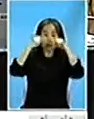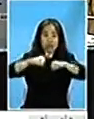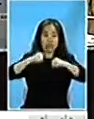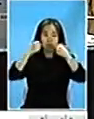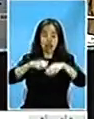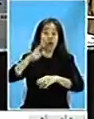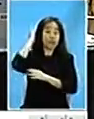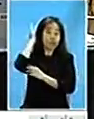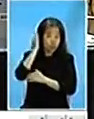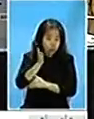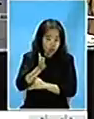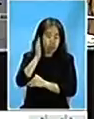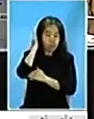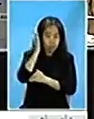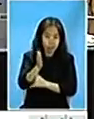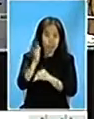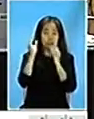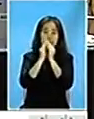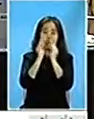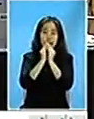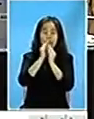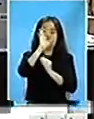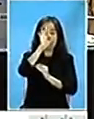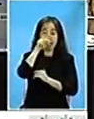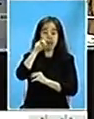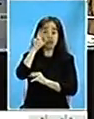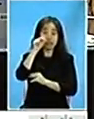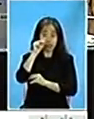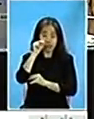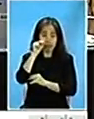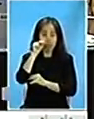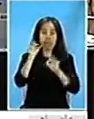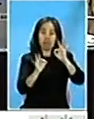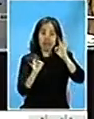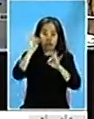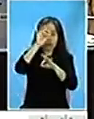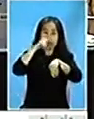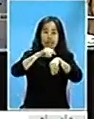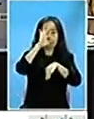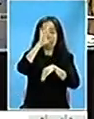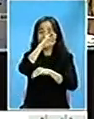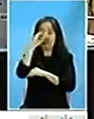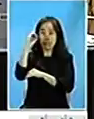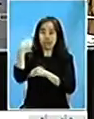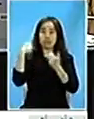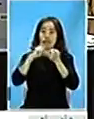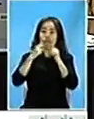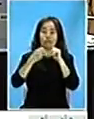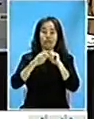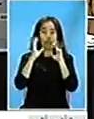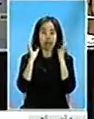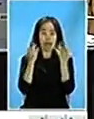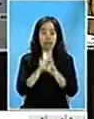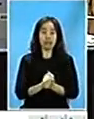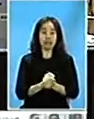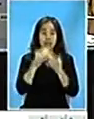วันพรุ่งนี้ประชุมแทนที่จะเป็น930ก็ขอมาเป็น900ก็ไม่น่าจะมีปัญหานะครับ